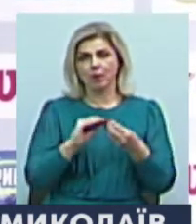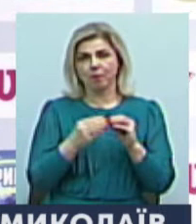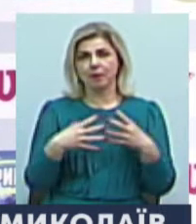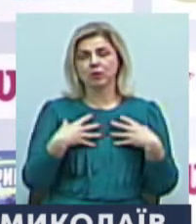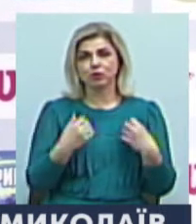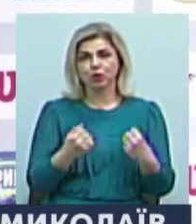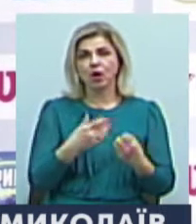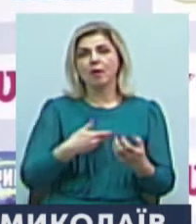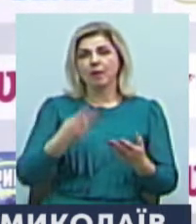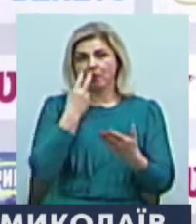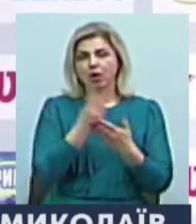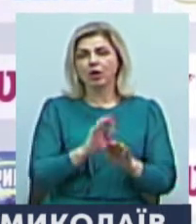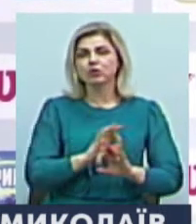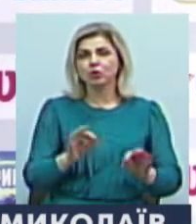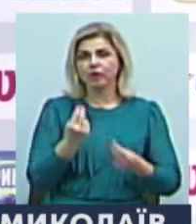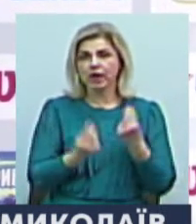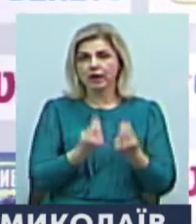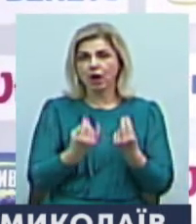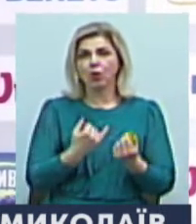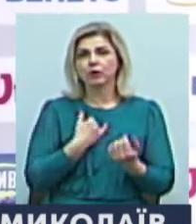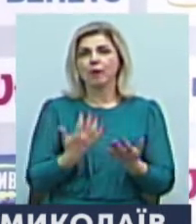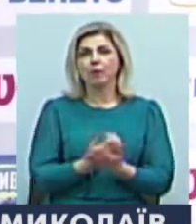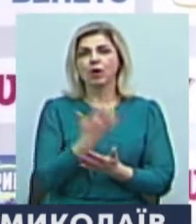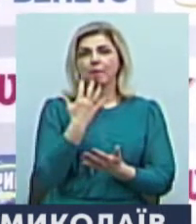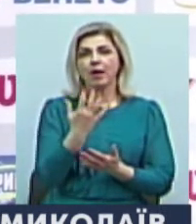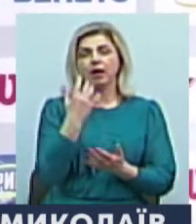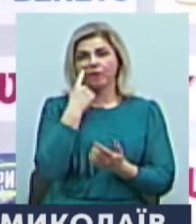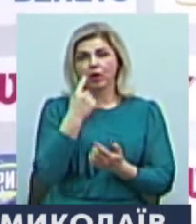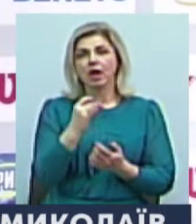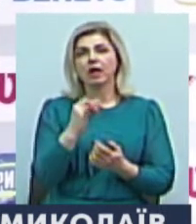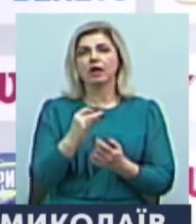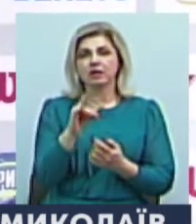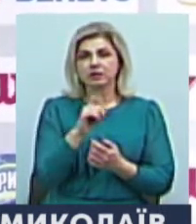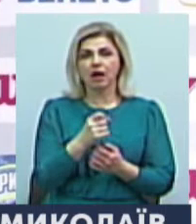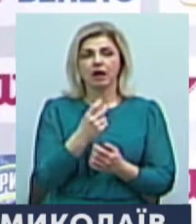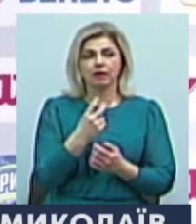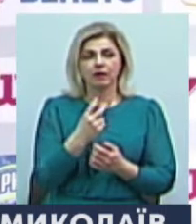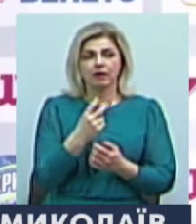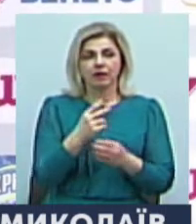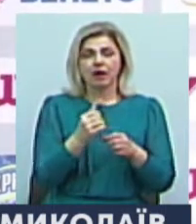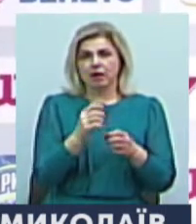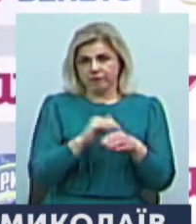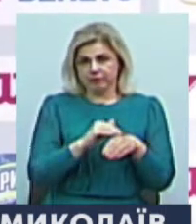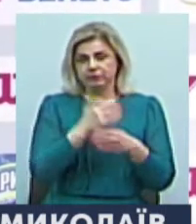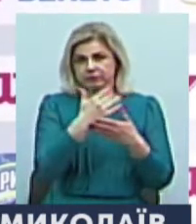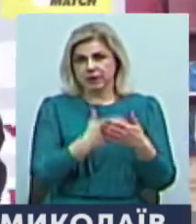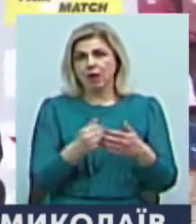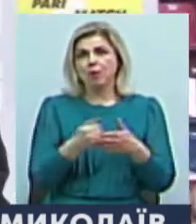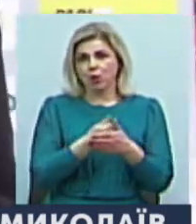Ми демонструємо чудову гру. У нас Гуменюк сьогодні отримав 5 фолів. Ми без важкого з одним двометровим гравцем боролися з командою